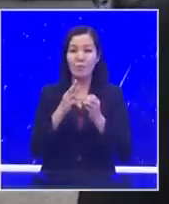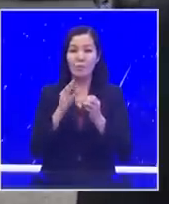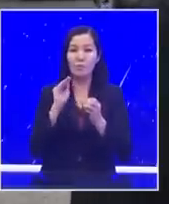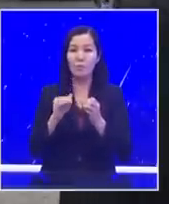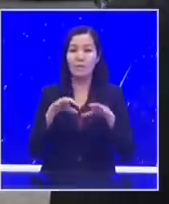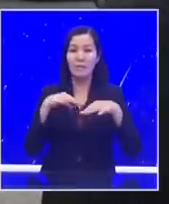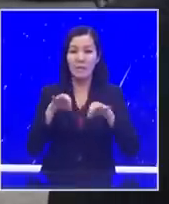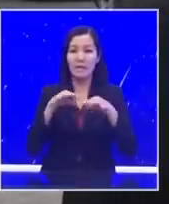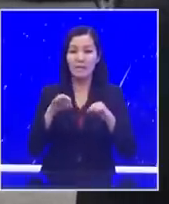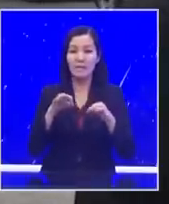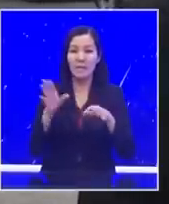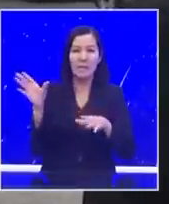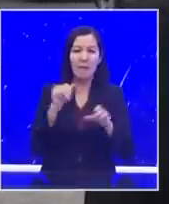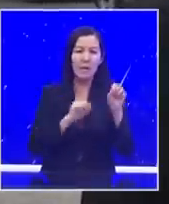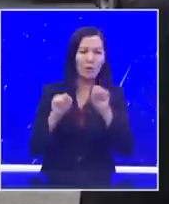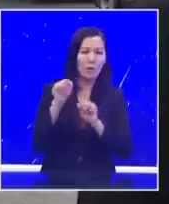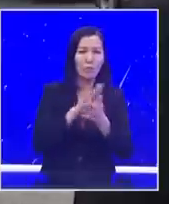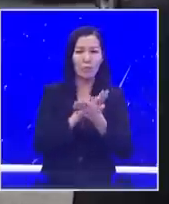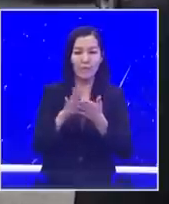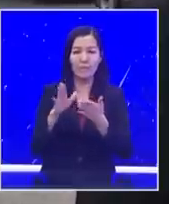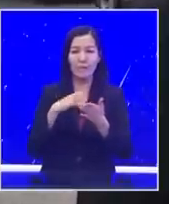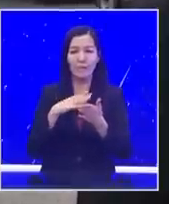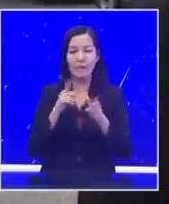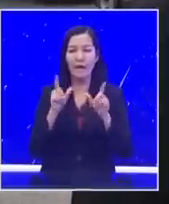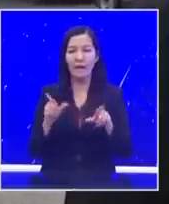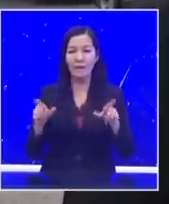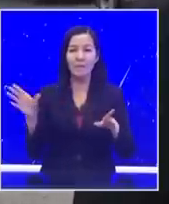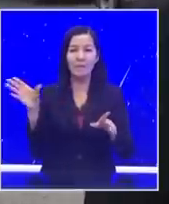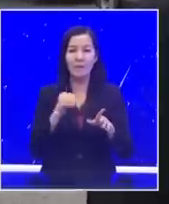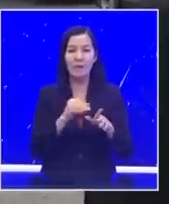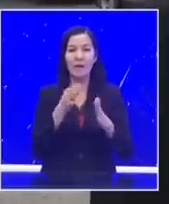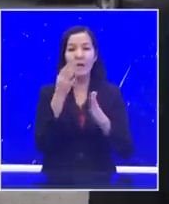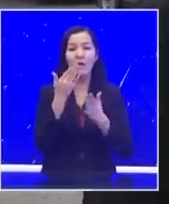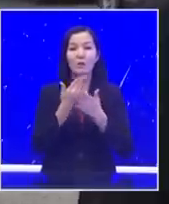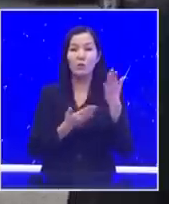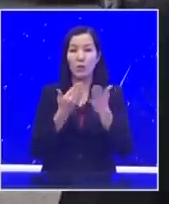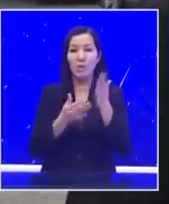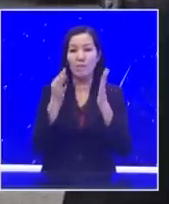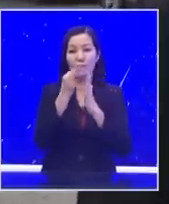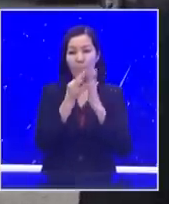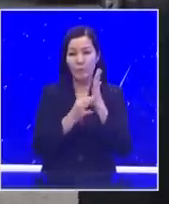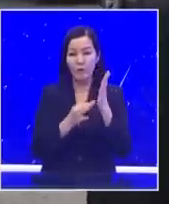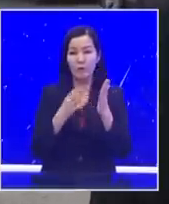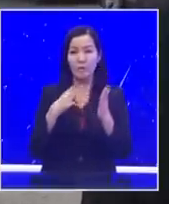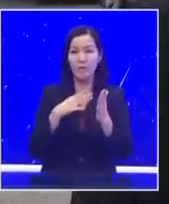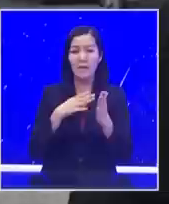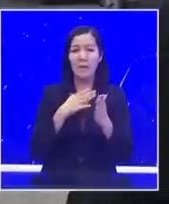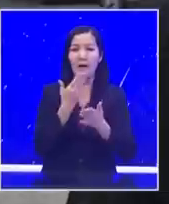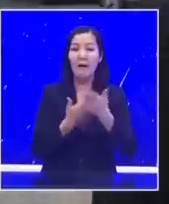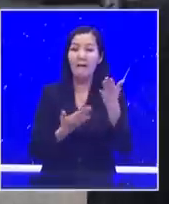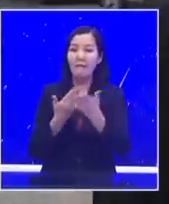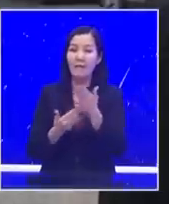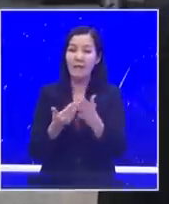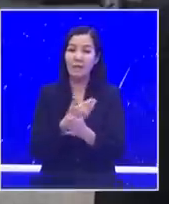кірді. Транспорттың бәрін зарарсыздандыру жұмыс жүргізіп жатыр. Адамдардың ішін бәрін анкета толтырып жатырмыз. Соның ішінде біреуінде